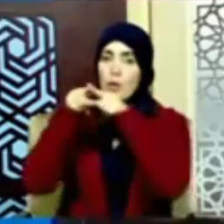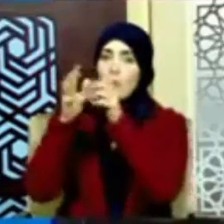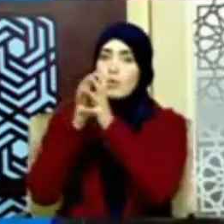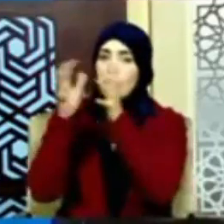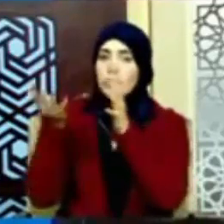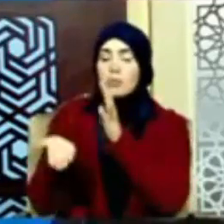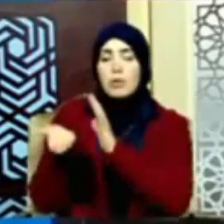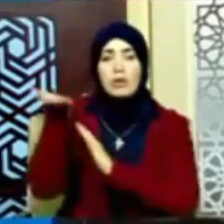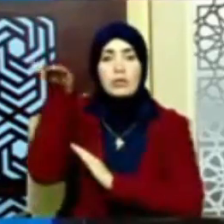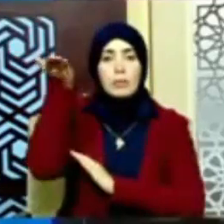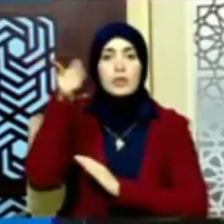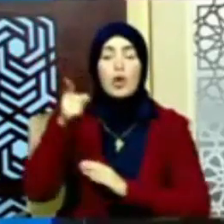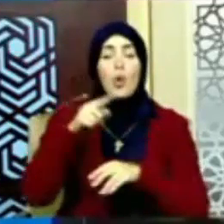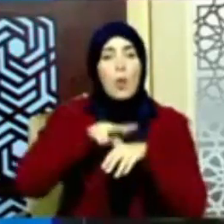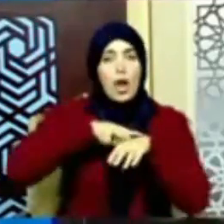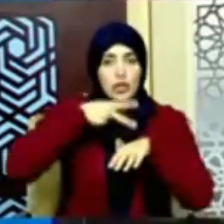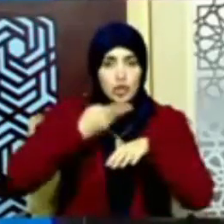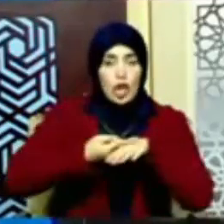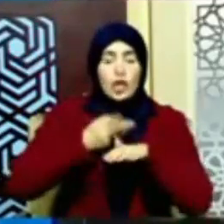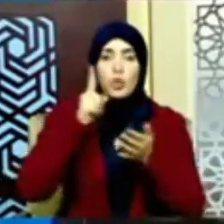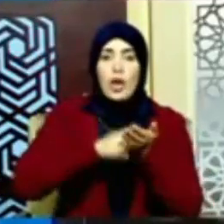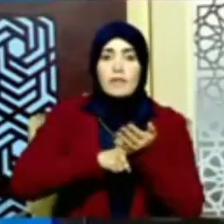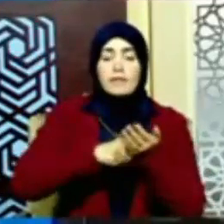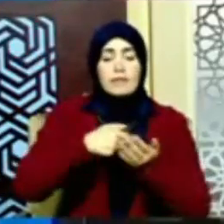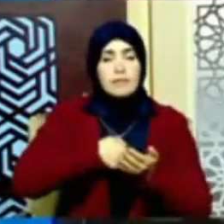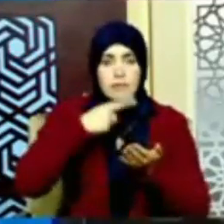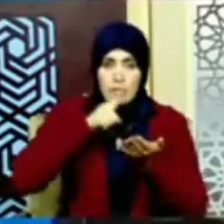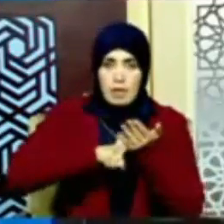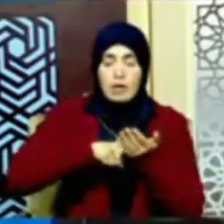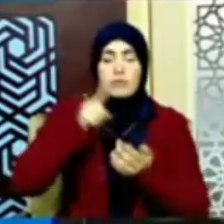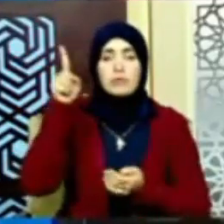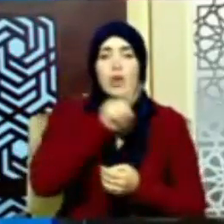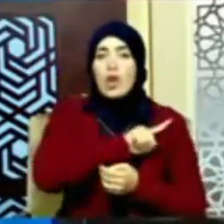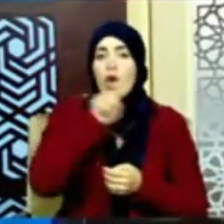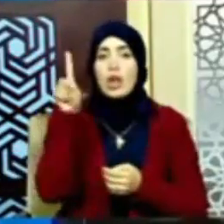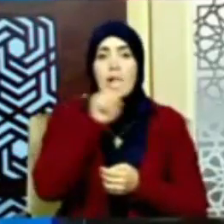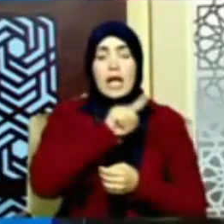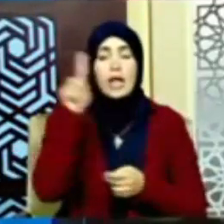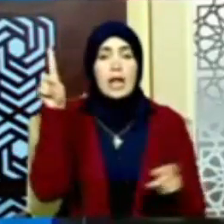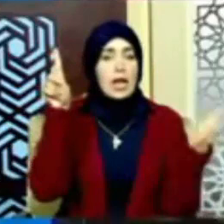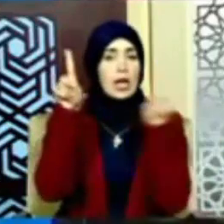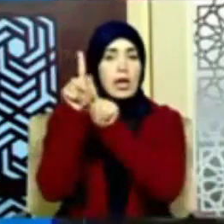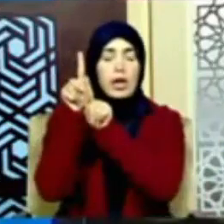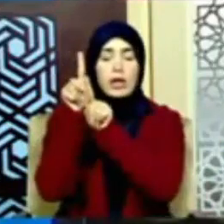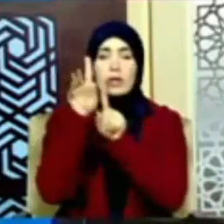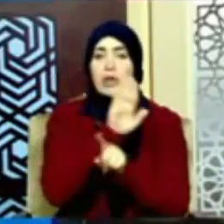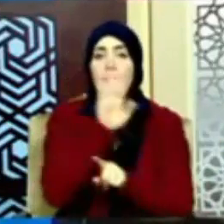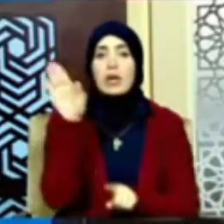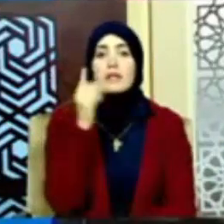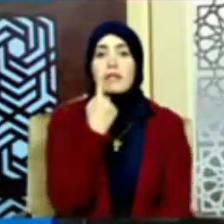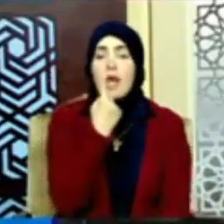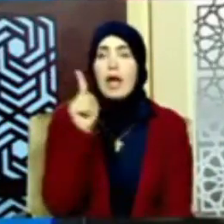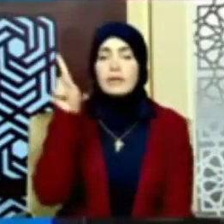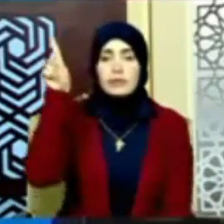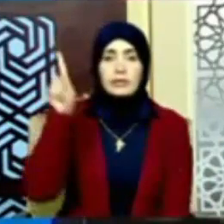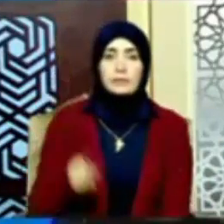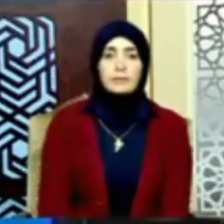بعظمتك، وأشهد أنك أنت الله لا إله إلا